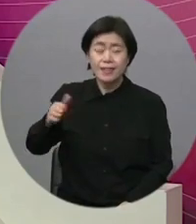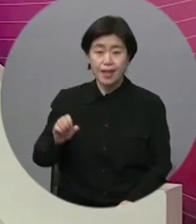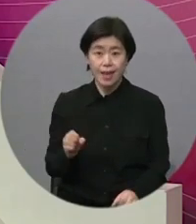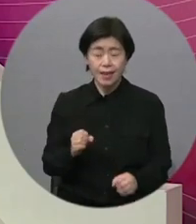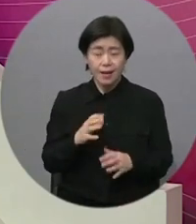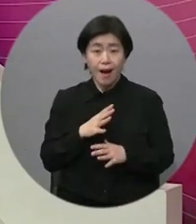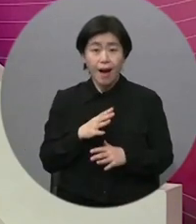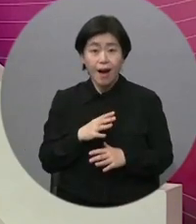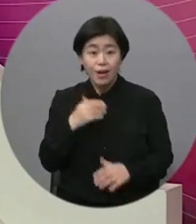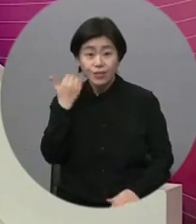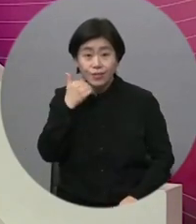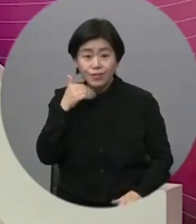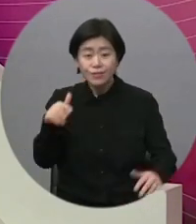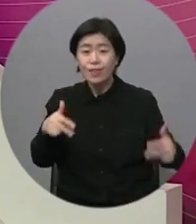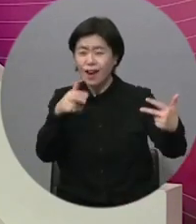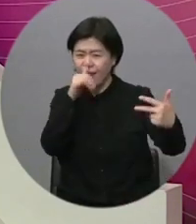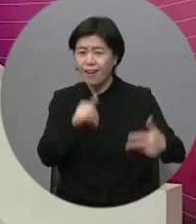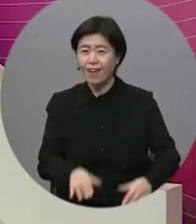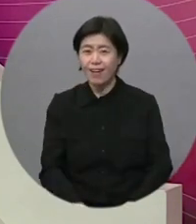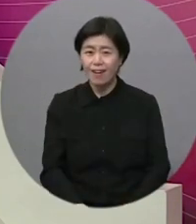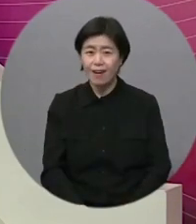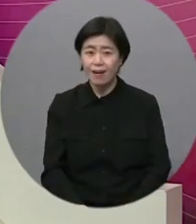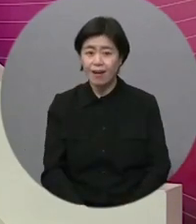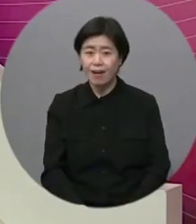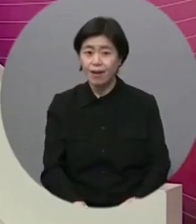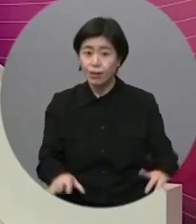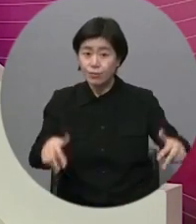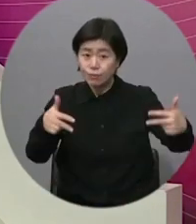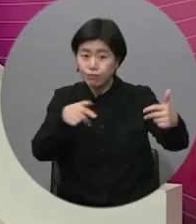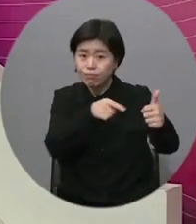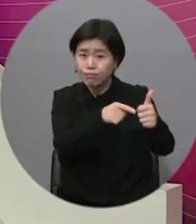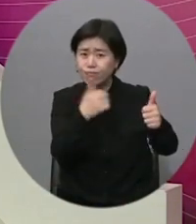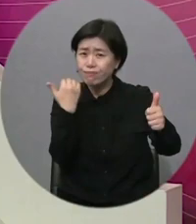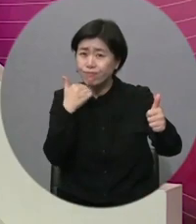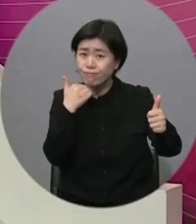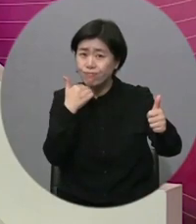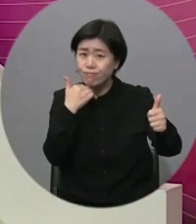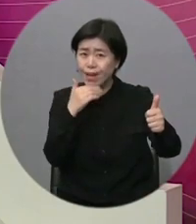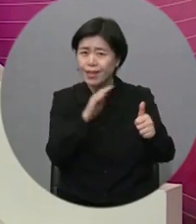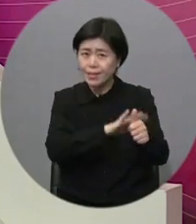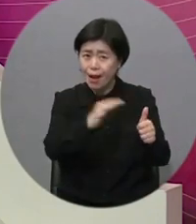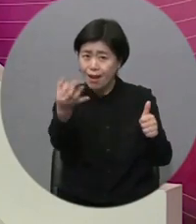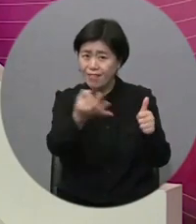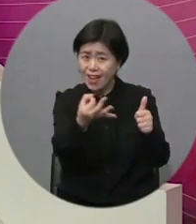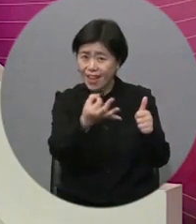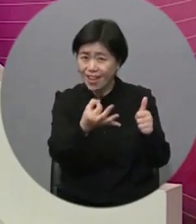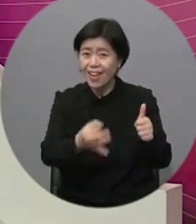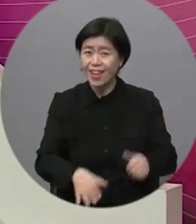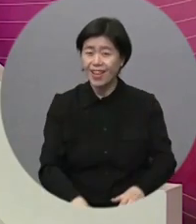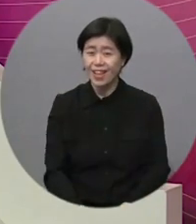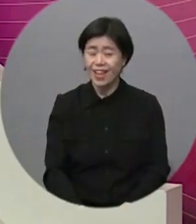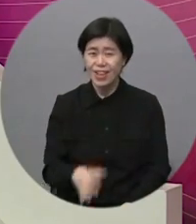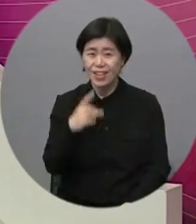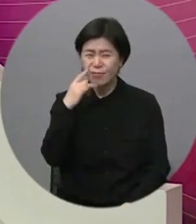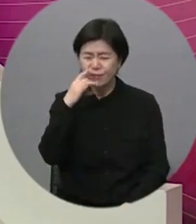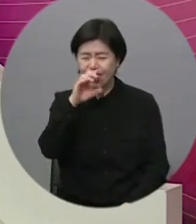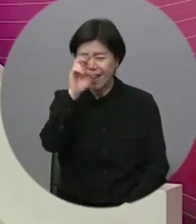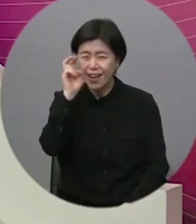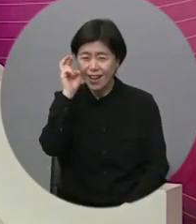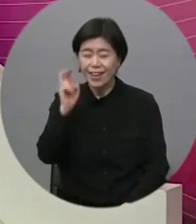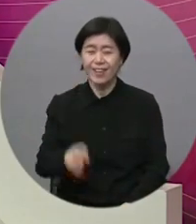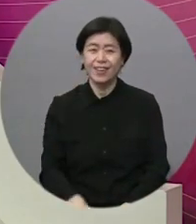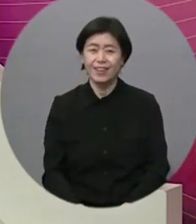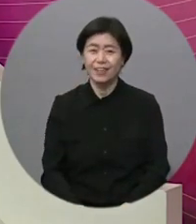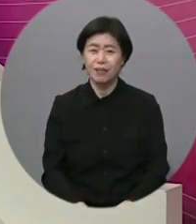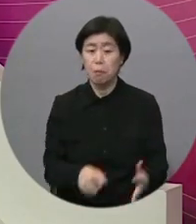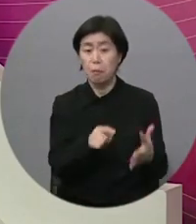깜짝 영상 통화를 또 준비했습니다. 네. 자, 누군지 우리 시청자 여러분들 누군지 한번 궁금해 해보세요. 맞춰보세요. 네.